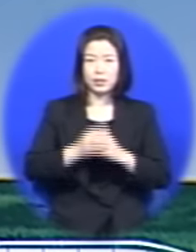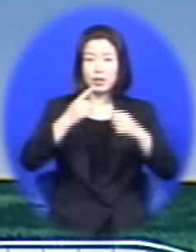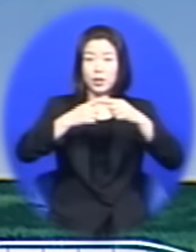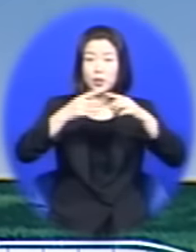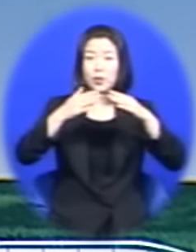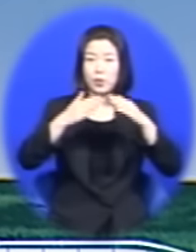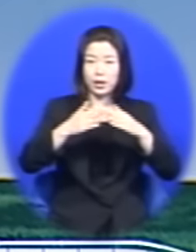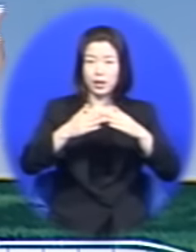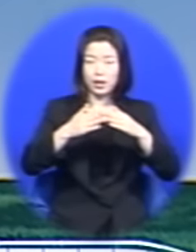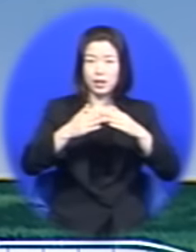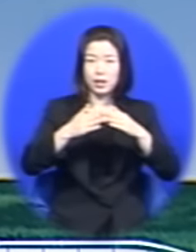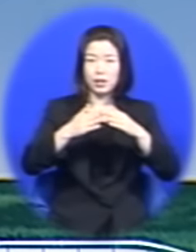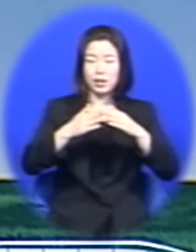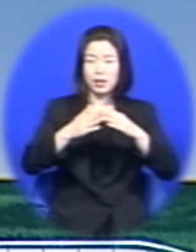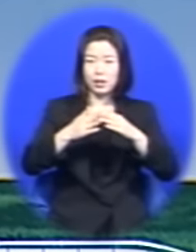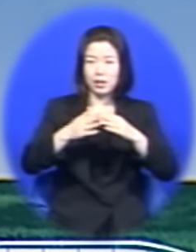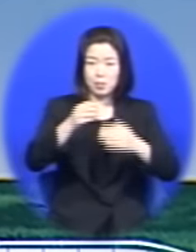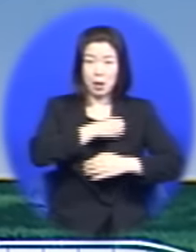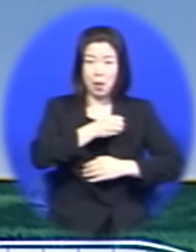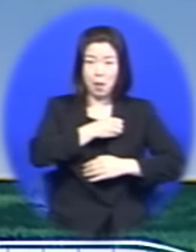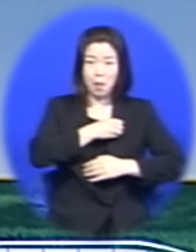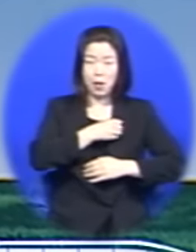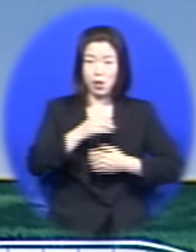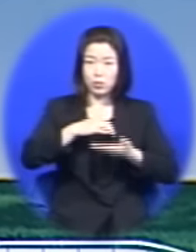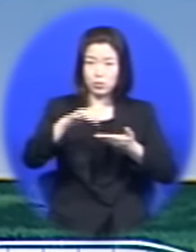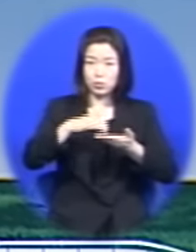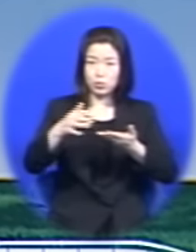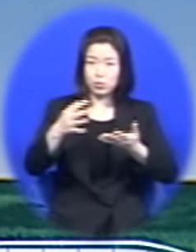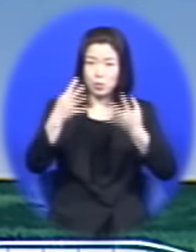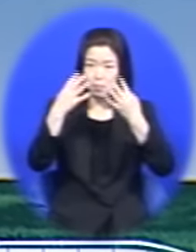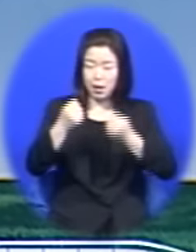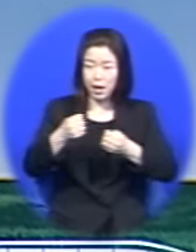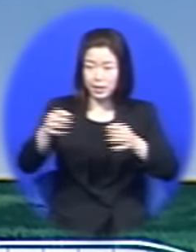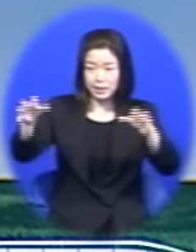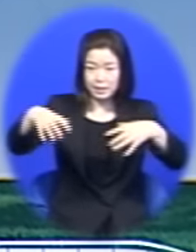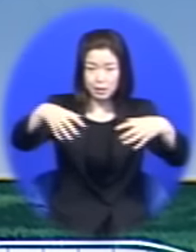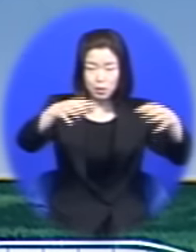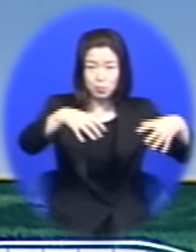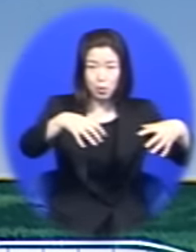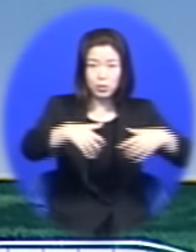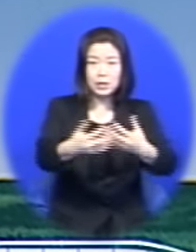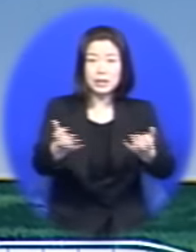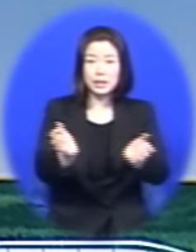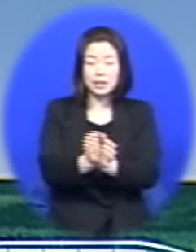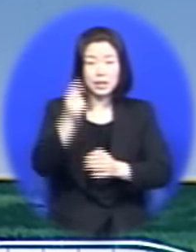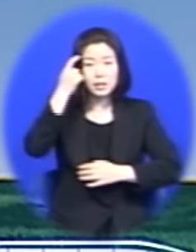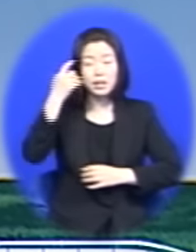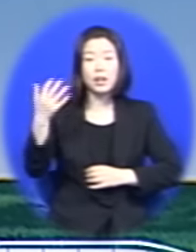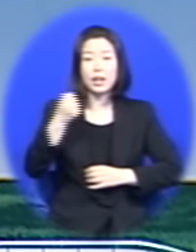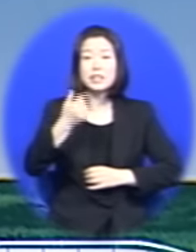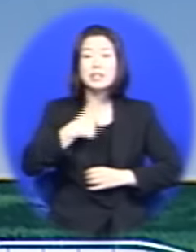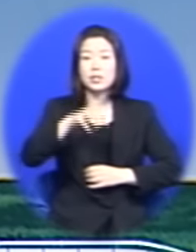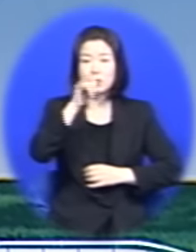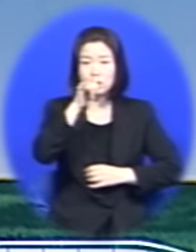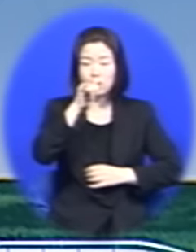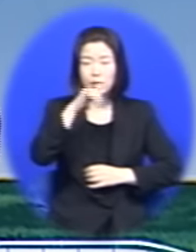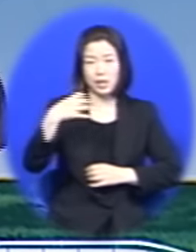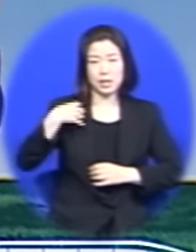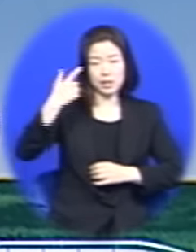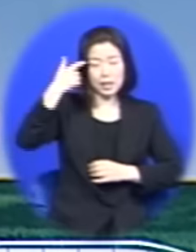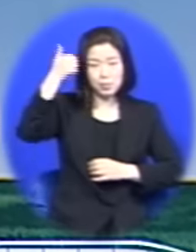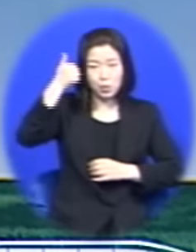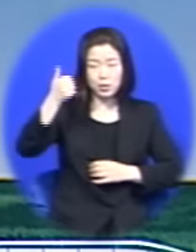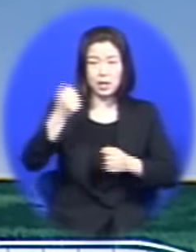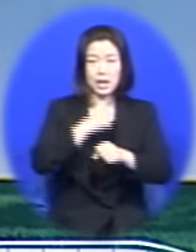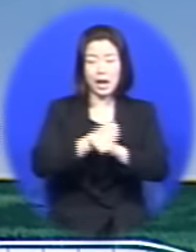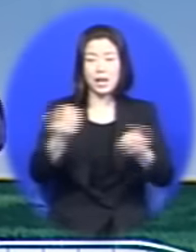교회가 회원수를 많이 모으는 단체인 줄로 이렇게 생각했었어요. 담임 목사가 하는 일은